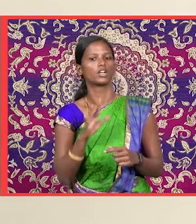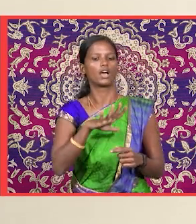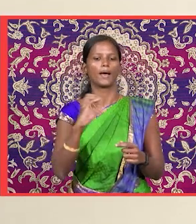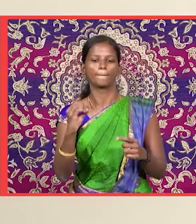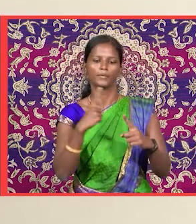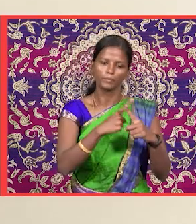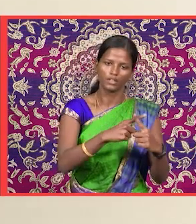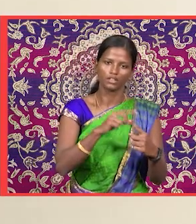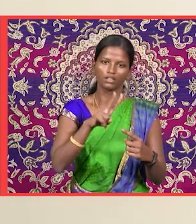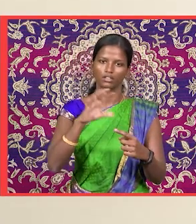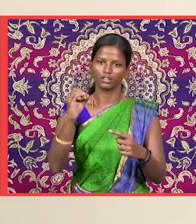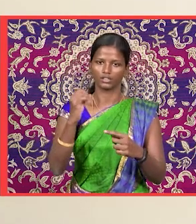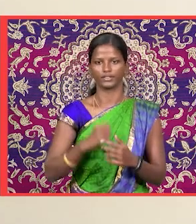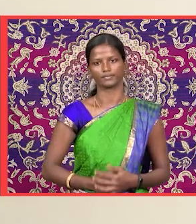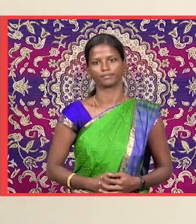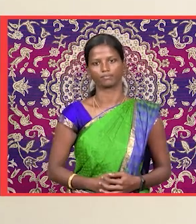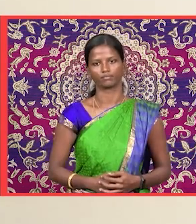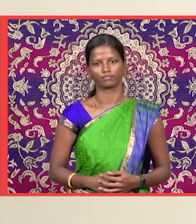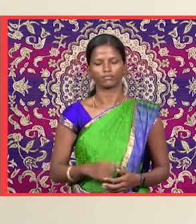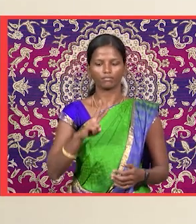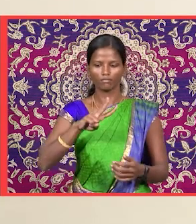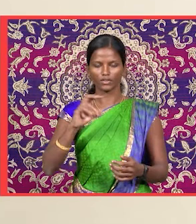ஸோ 20%, அதாவது